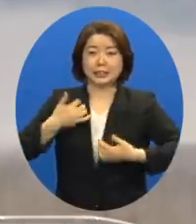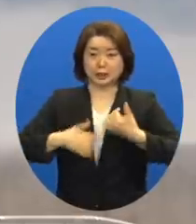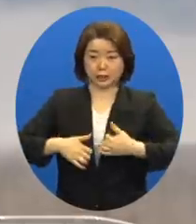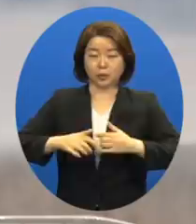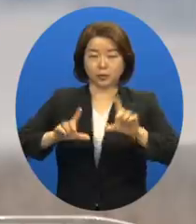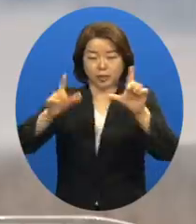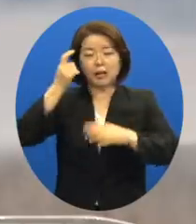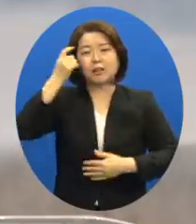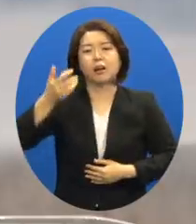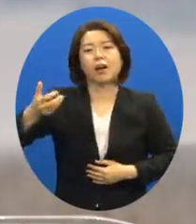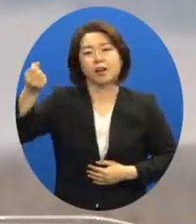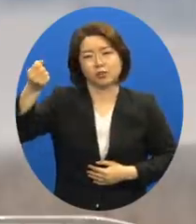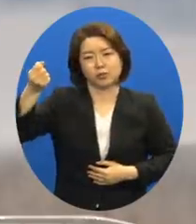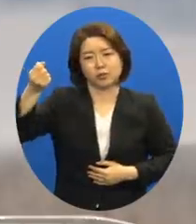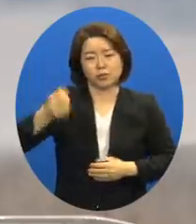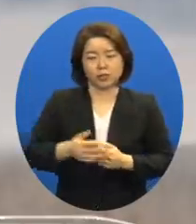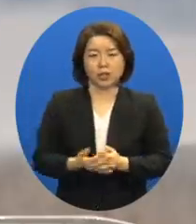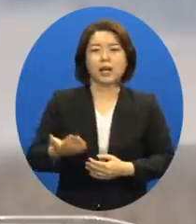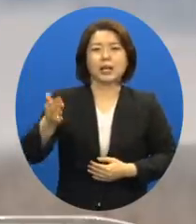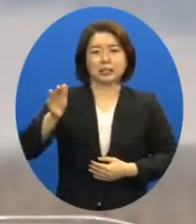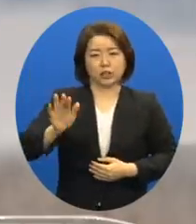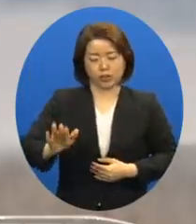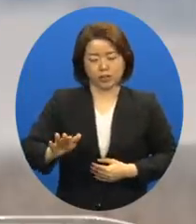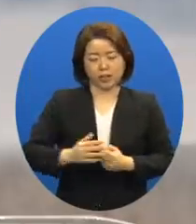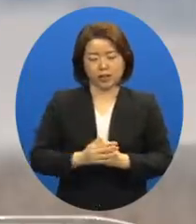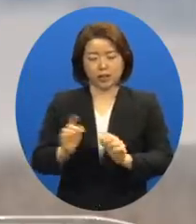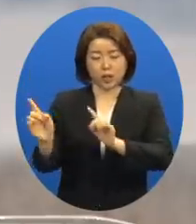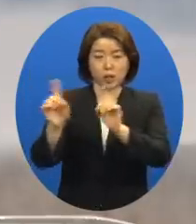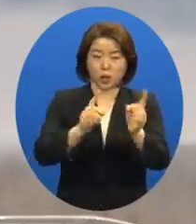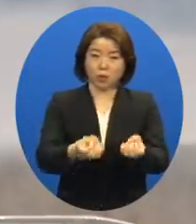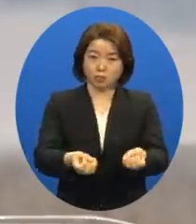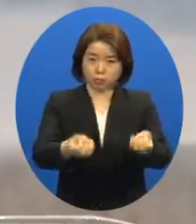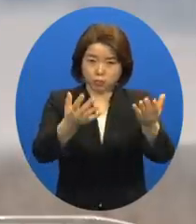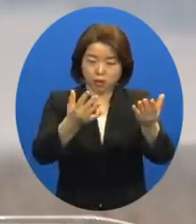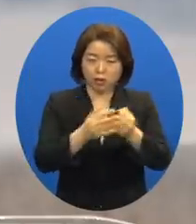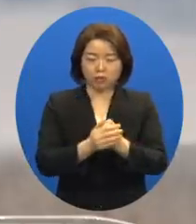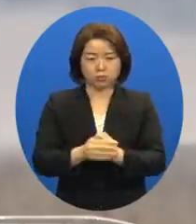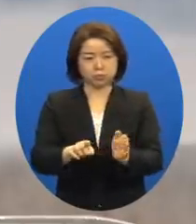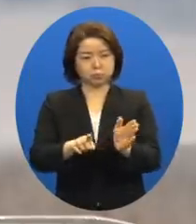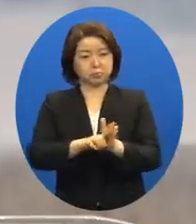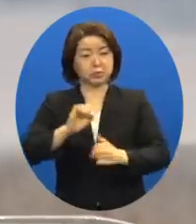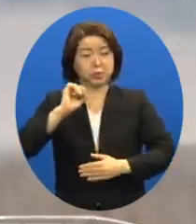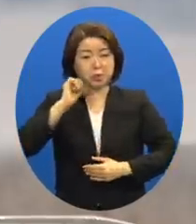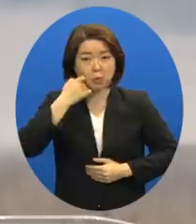날로 여깁니다. 그러나 부활절은 믿어지지 않을 정도로